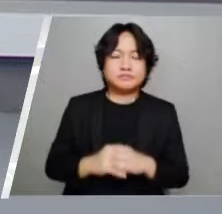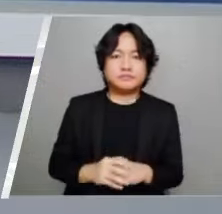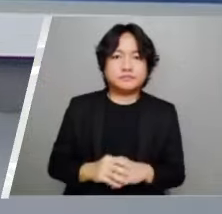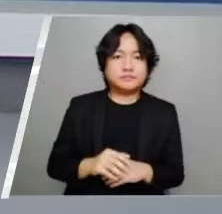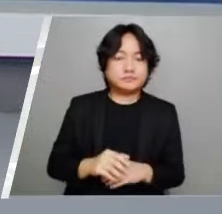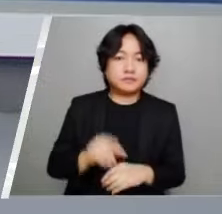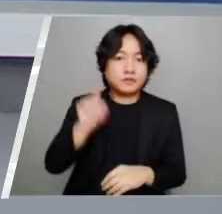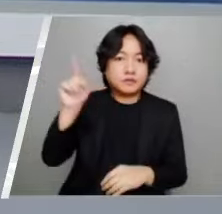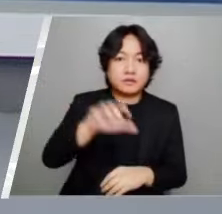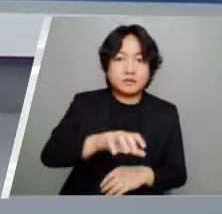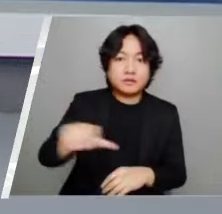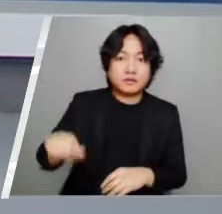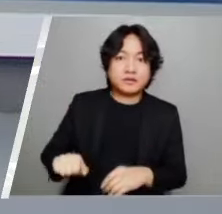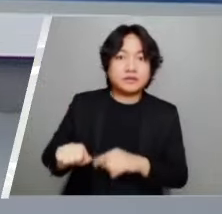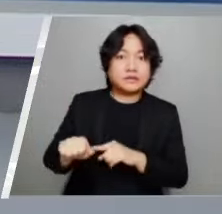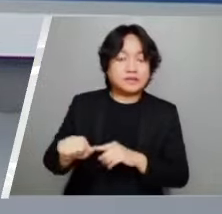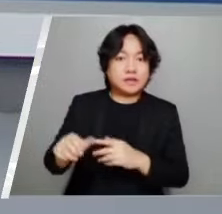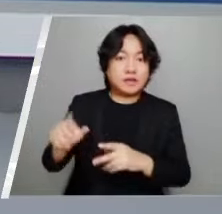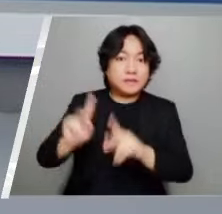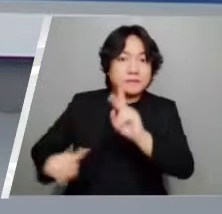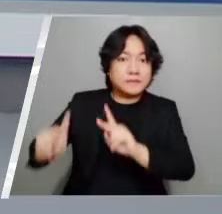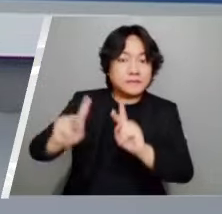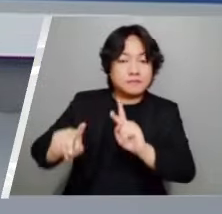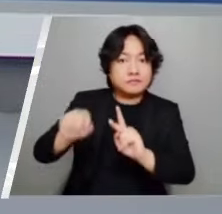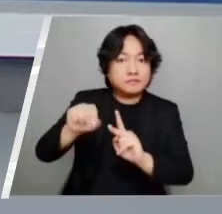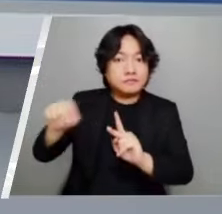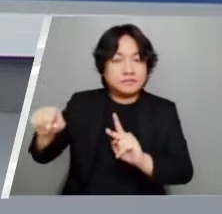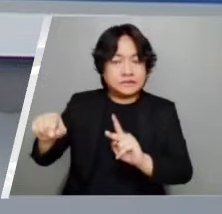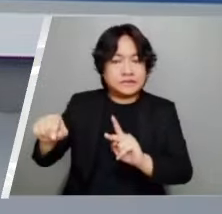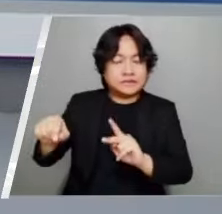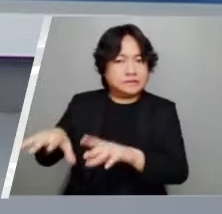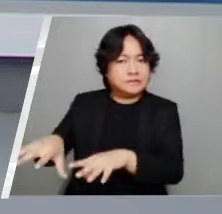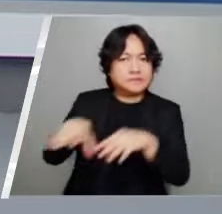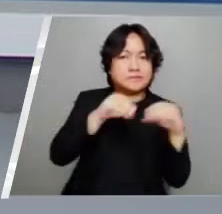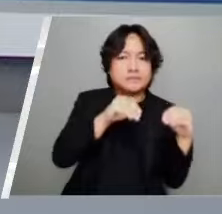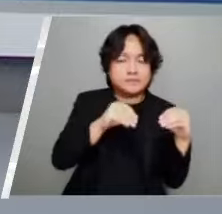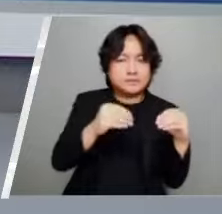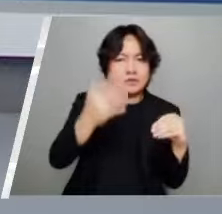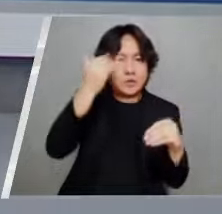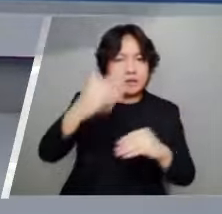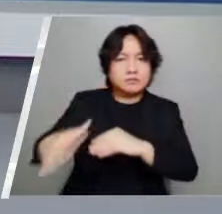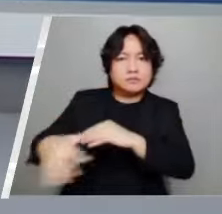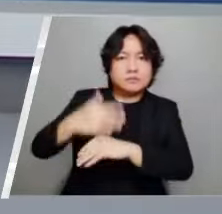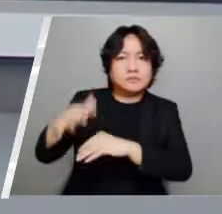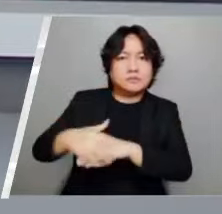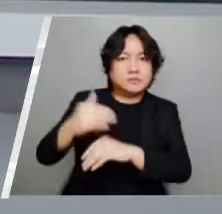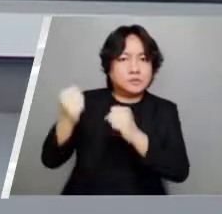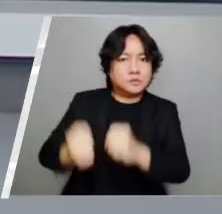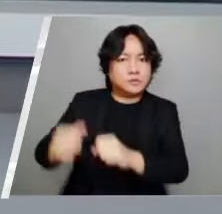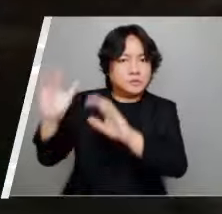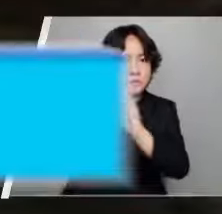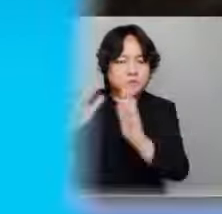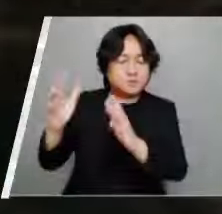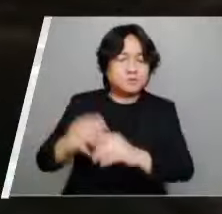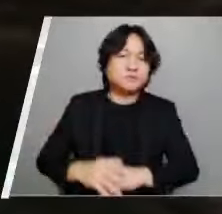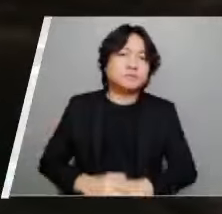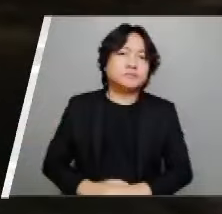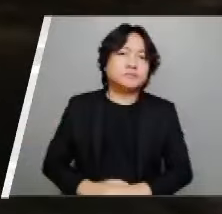sa storm surge o daluyong. Mula sa Santa Ana, Cagayan, saksi live si Jonathan Andal. Jonathan?